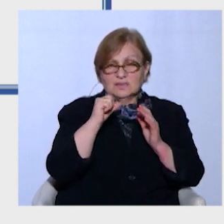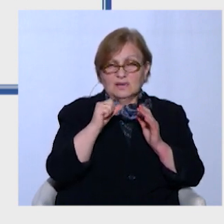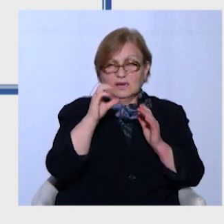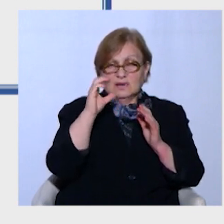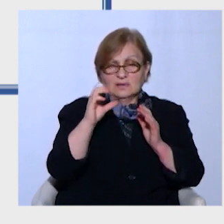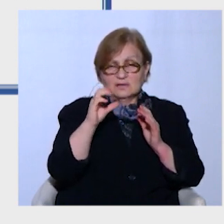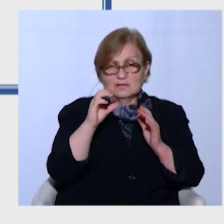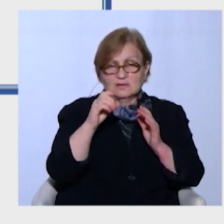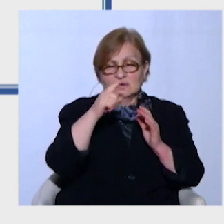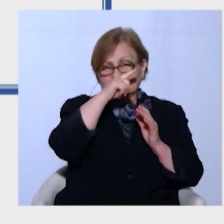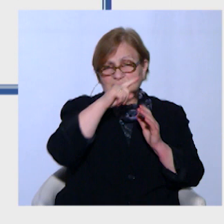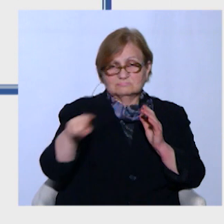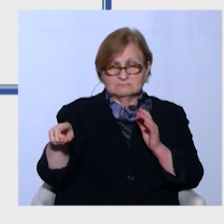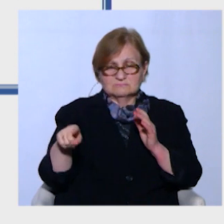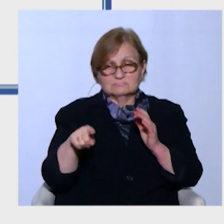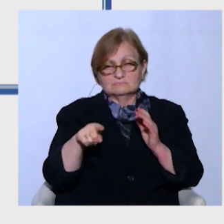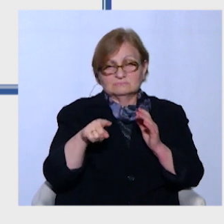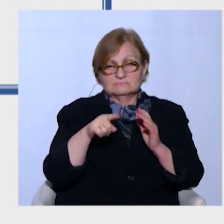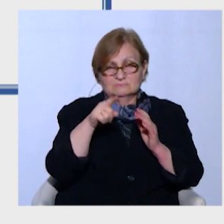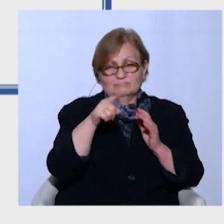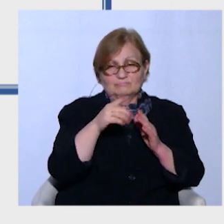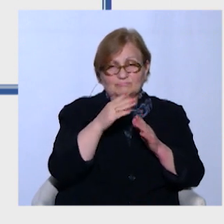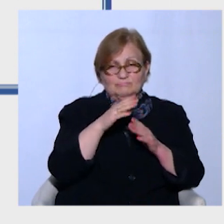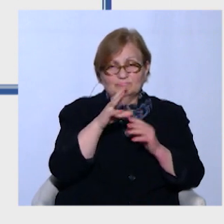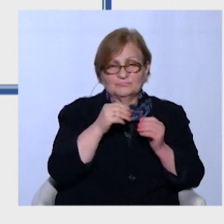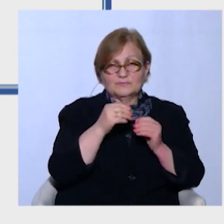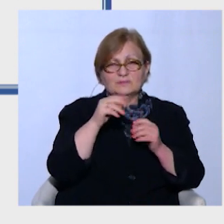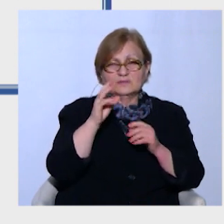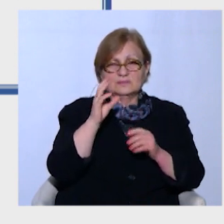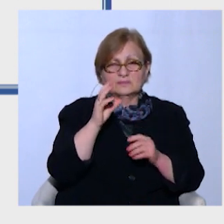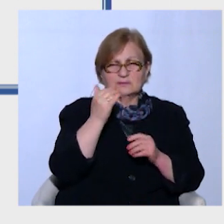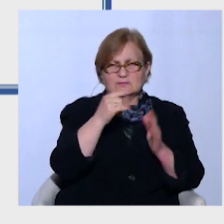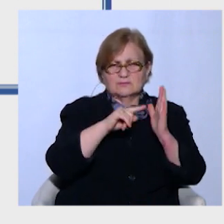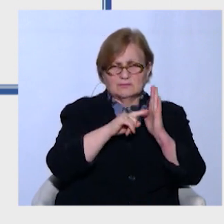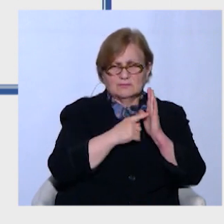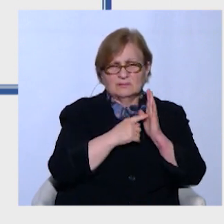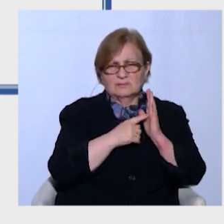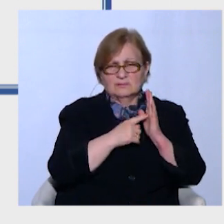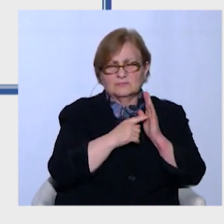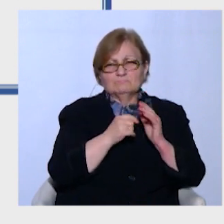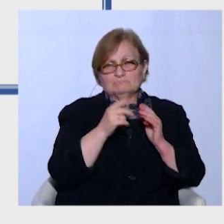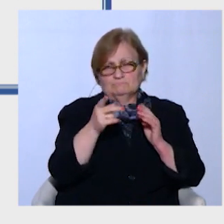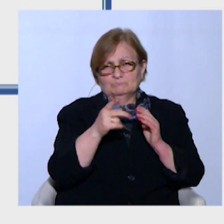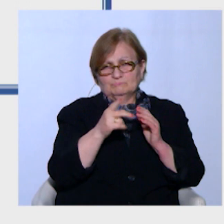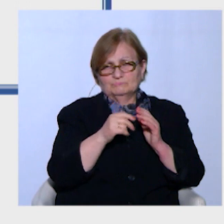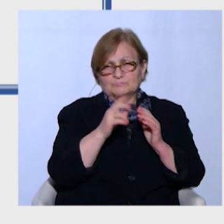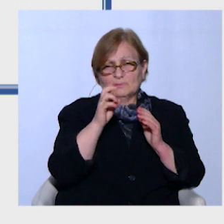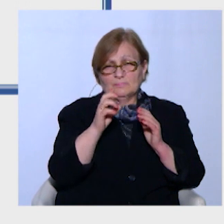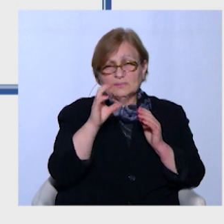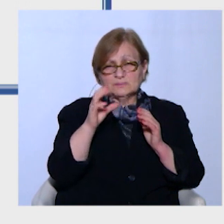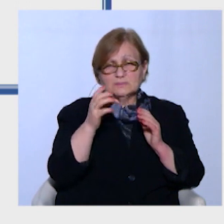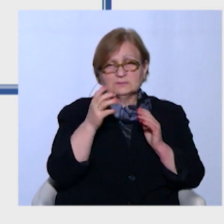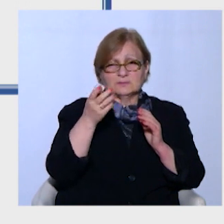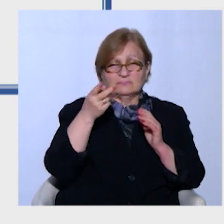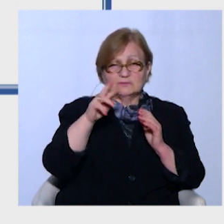გეგმილი ჰიპოტენუზაზე. აი ესე ქვია რომ კათეტის კვადრატი არის ჰიპოტენუზა გამრავლებული მისები გეგმილზე ჰიპოტენუზაზე. BC-ს კვადრატი